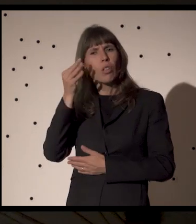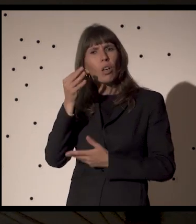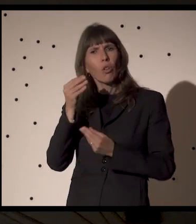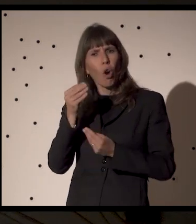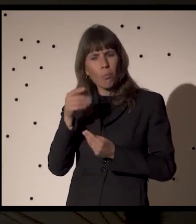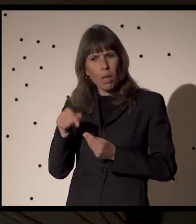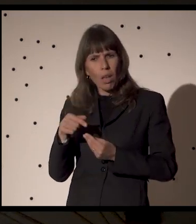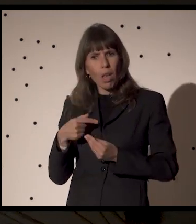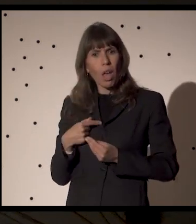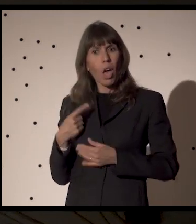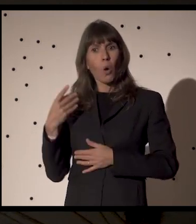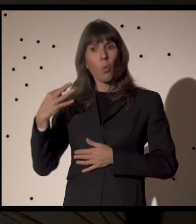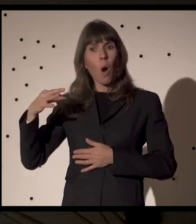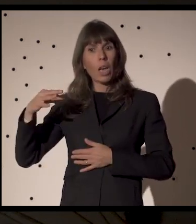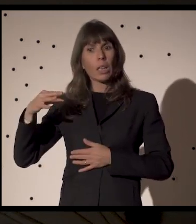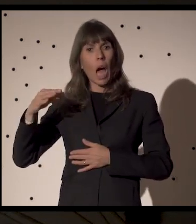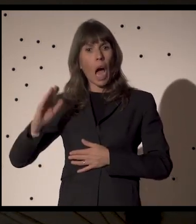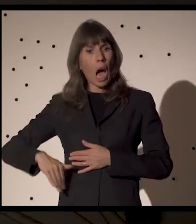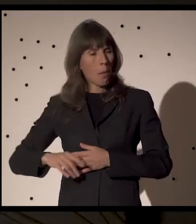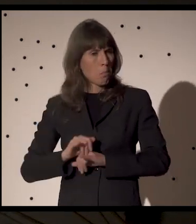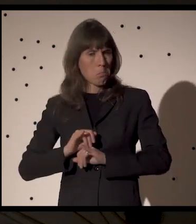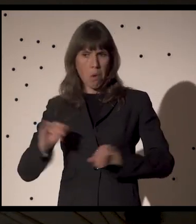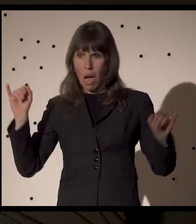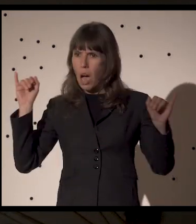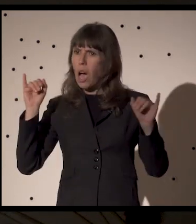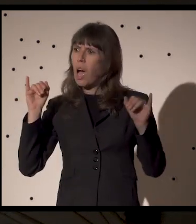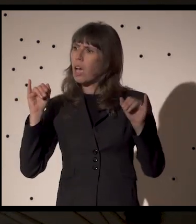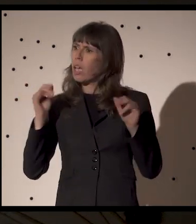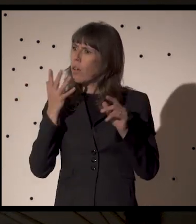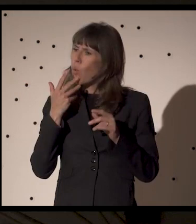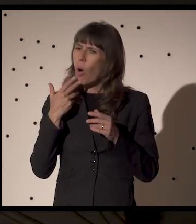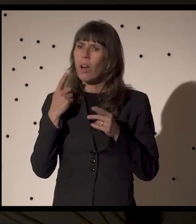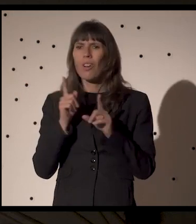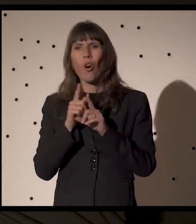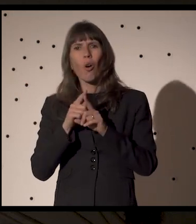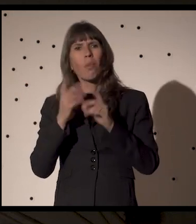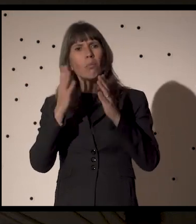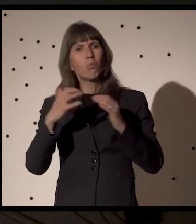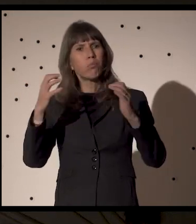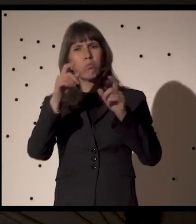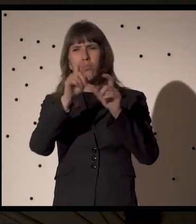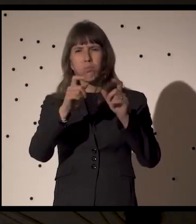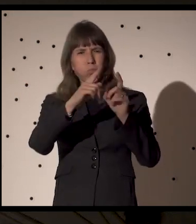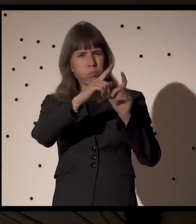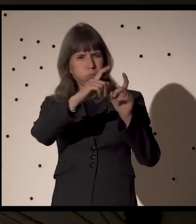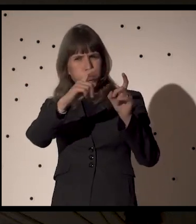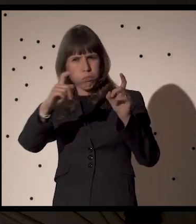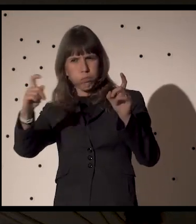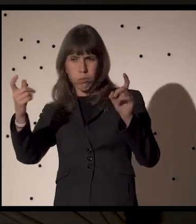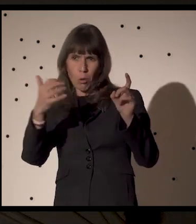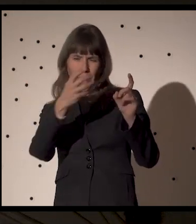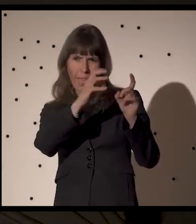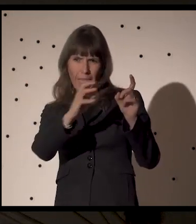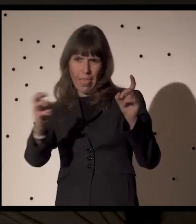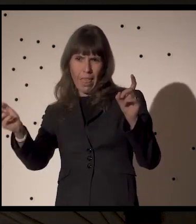arrivare a dare una risposta a tutti e a tutti i pubblici perché i pubblici sono tanti e ai